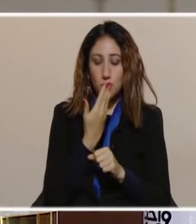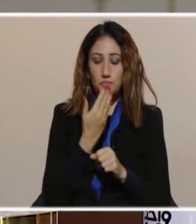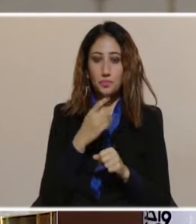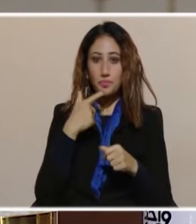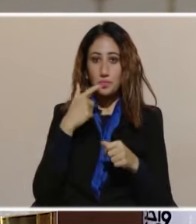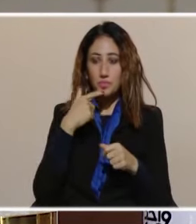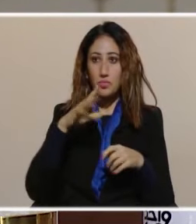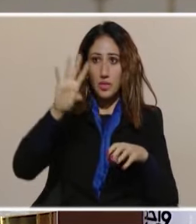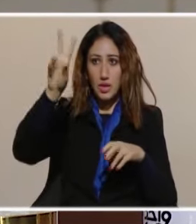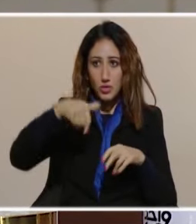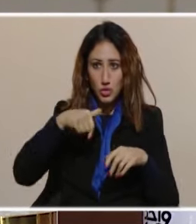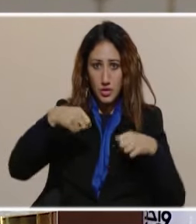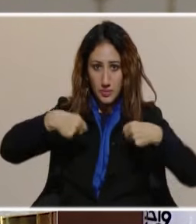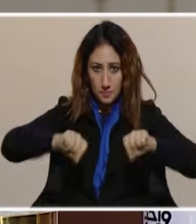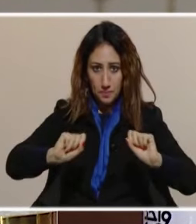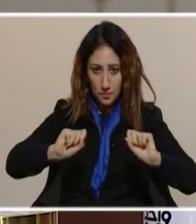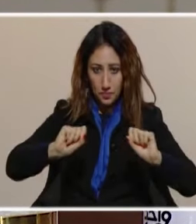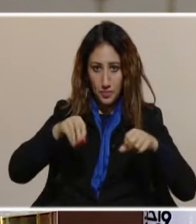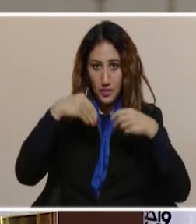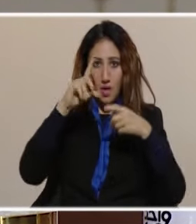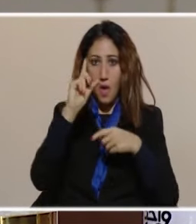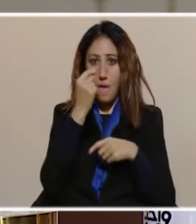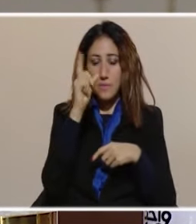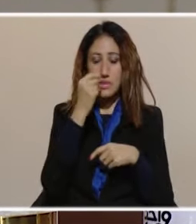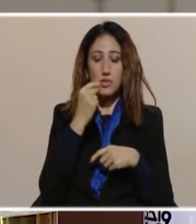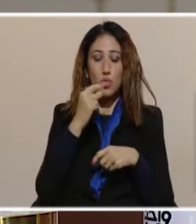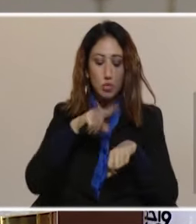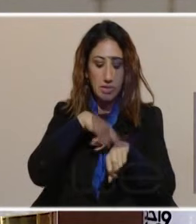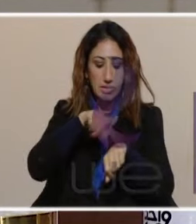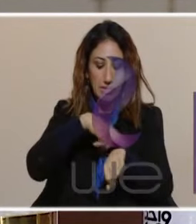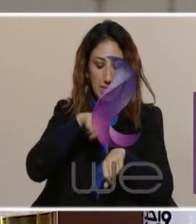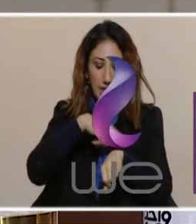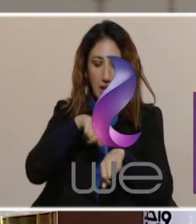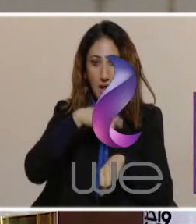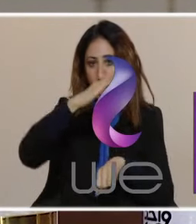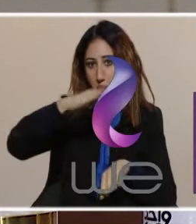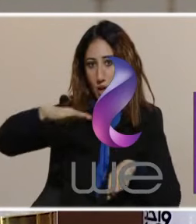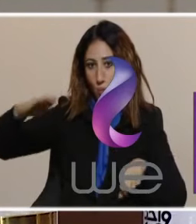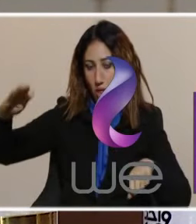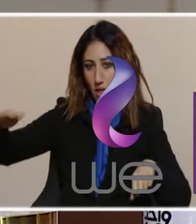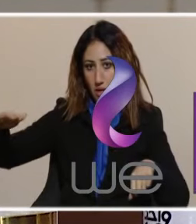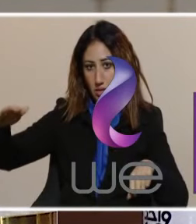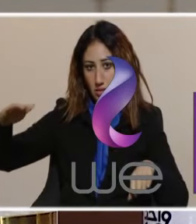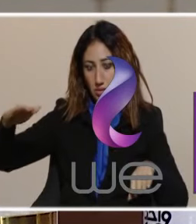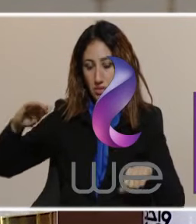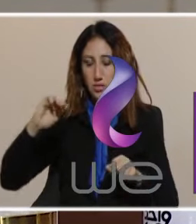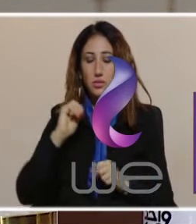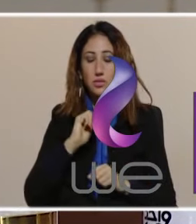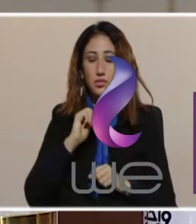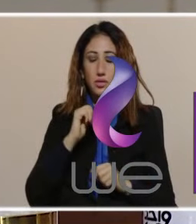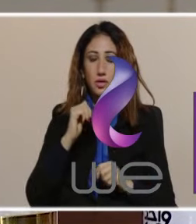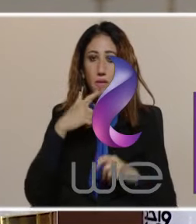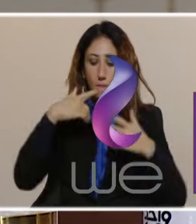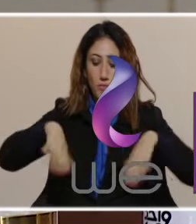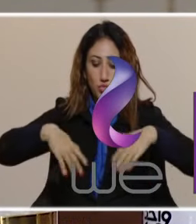تروسيكل وبقت تشتغل عليه لمدة 15 ساعة يوميا رغم أنها مصابة